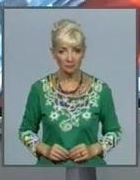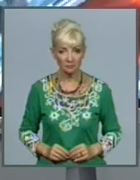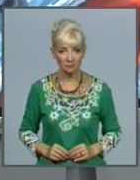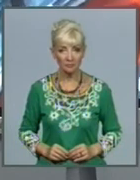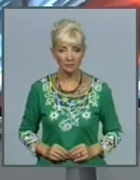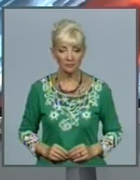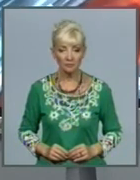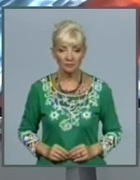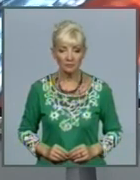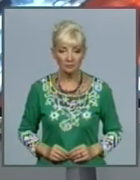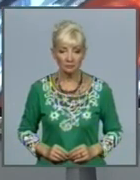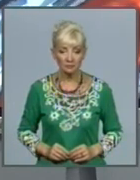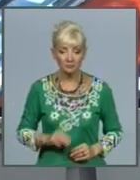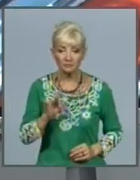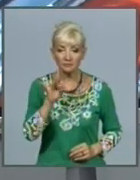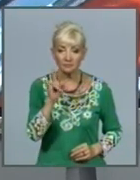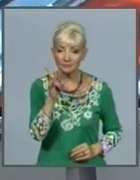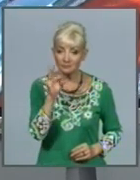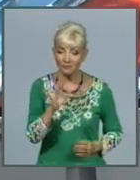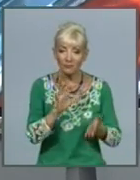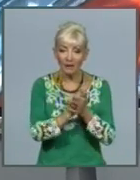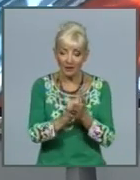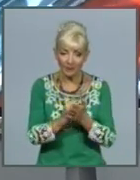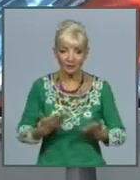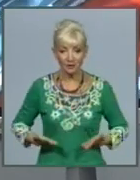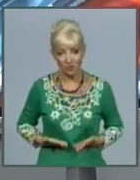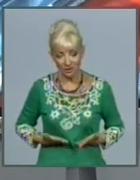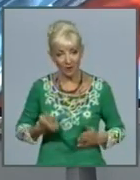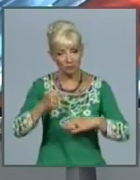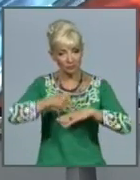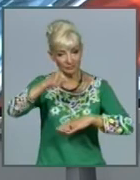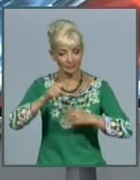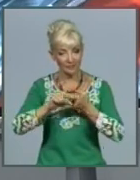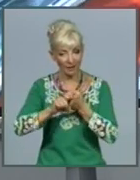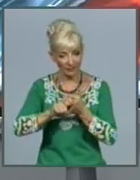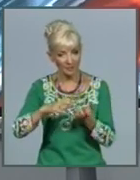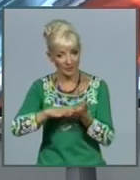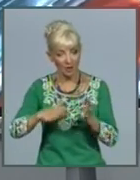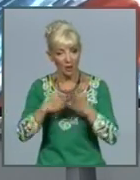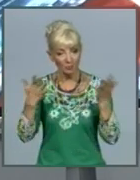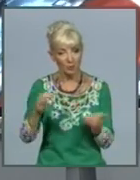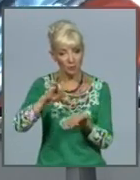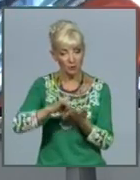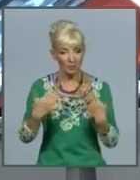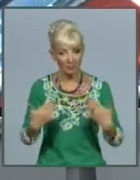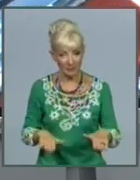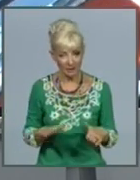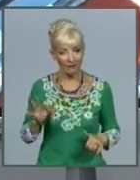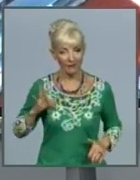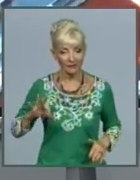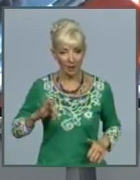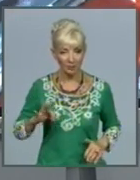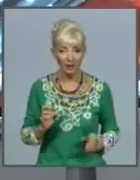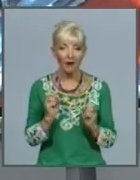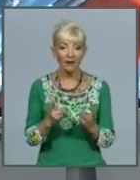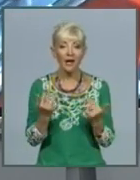Ринок оренди житла виявився чутливим до карантинних наслідків, адже більшість його учасників втратила джерело доходу. Як наразі йдуть там